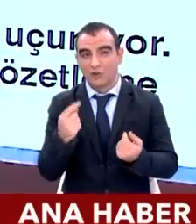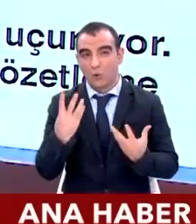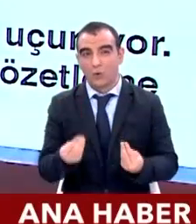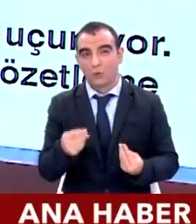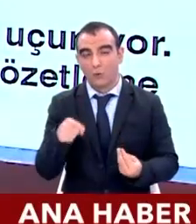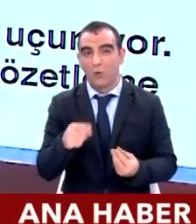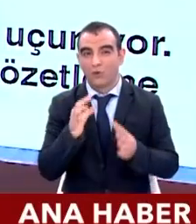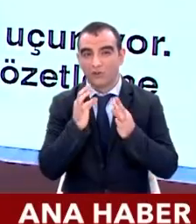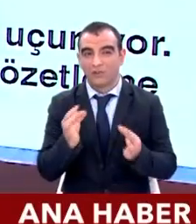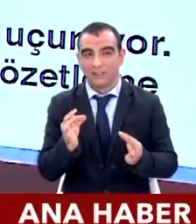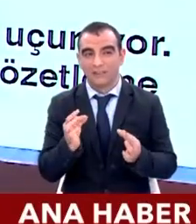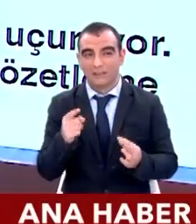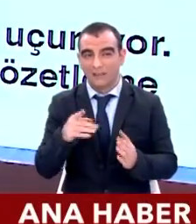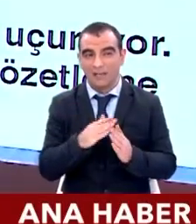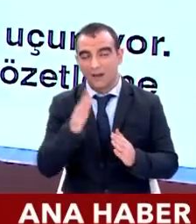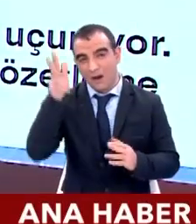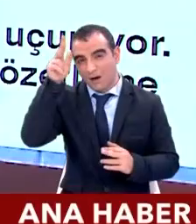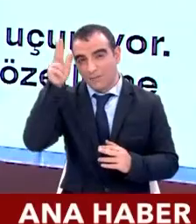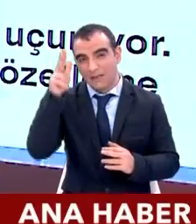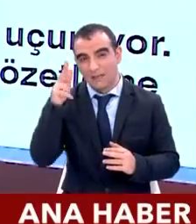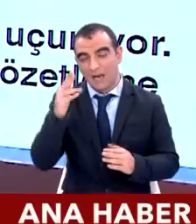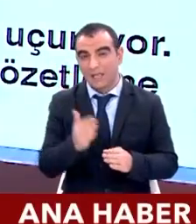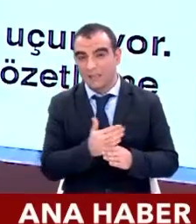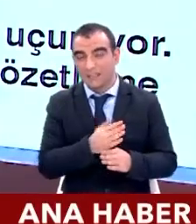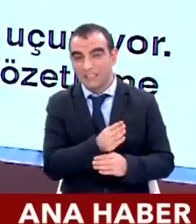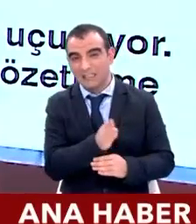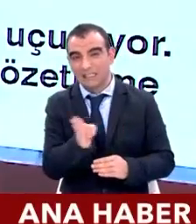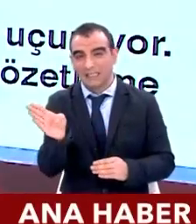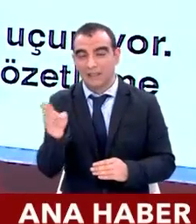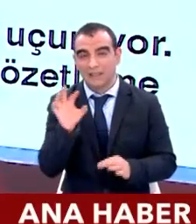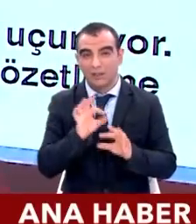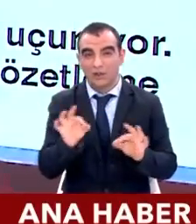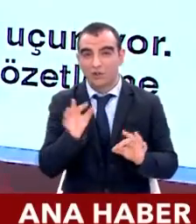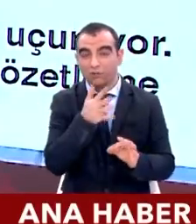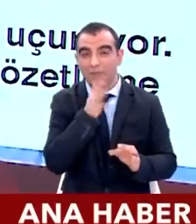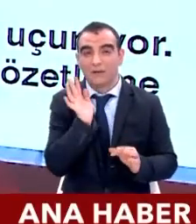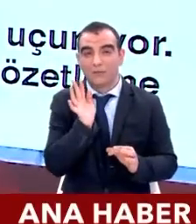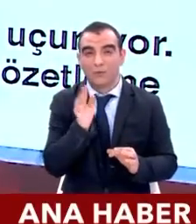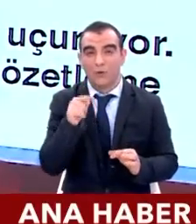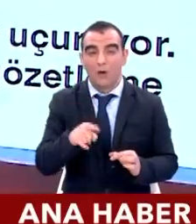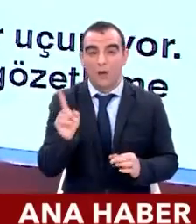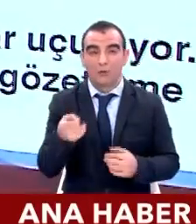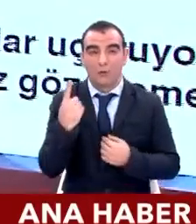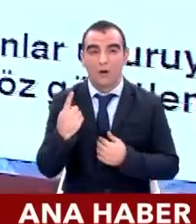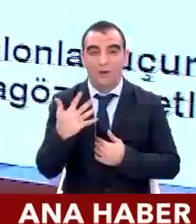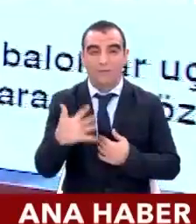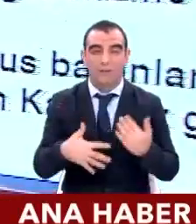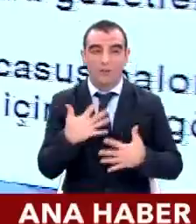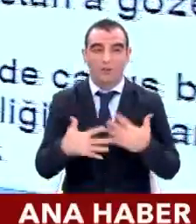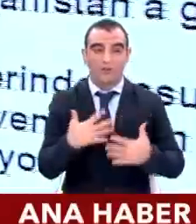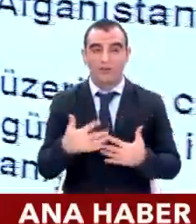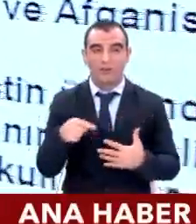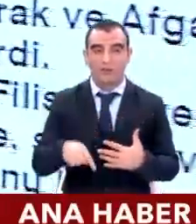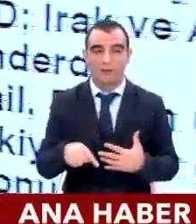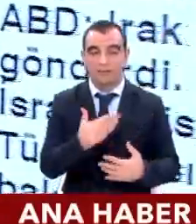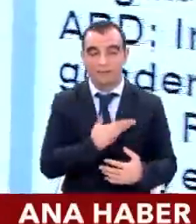Çin'den kalktı Amerika'ya nasıl geldi ve bu nasıl hiç fark edilmedi enteresan çok enteresan detaylar var